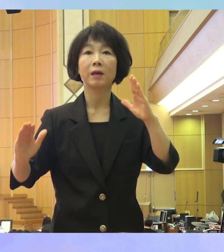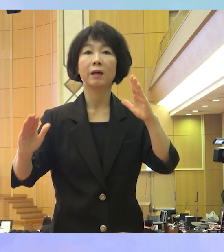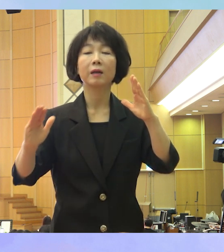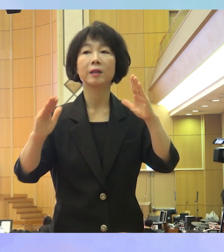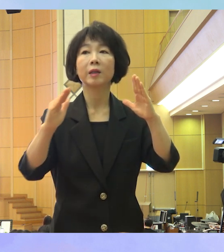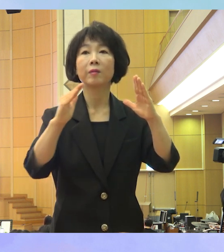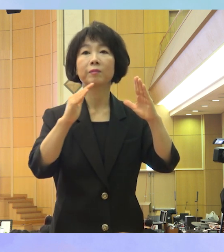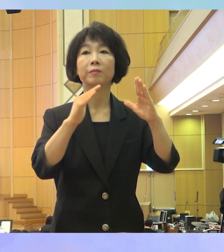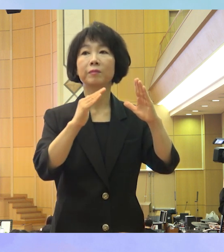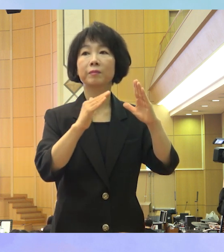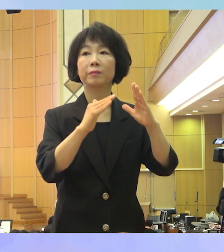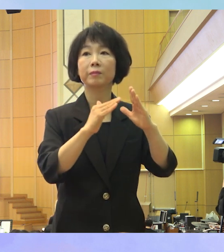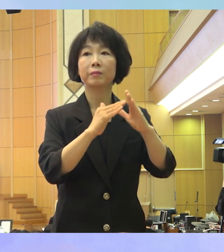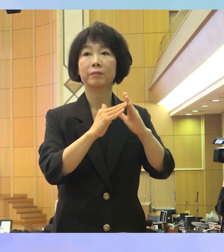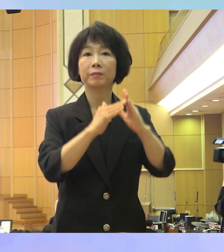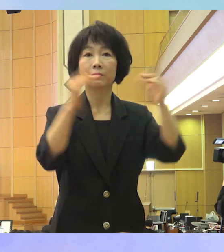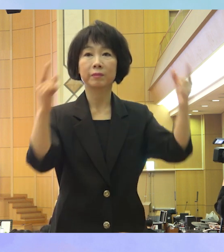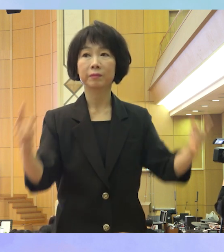가정은